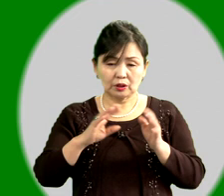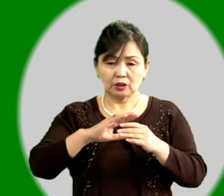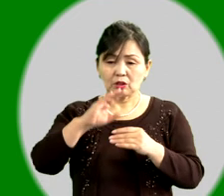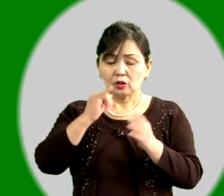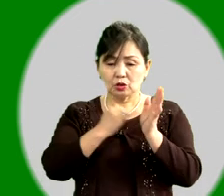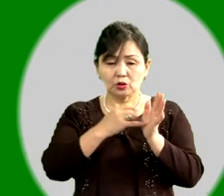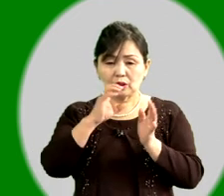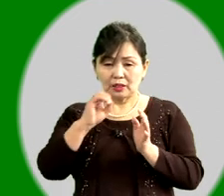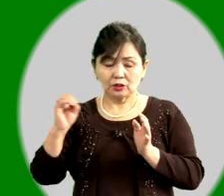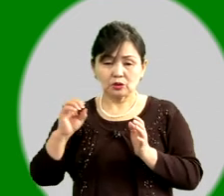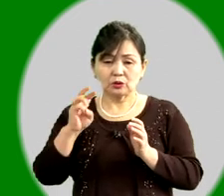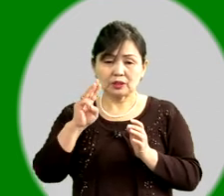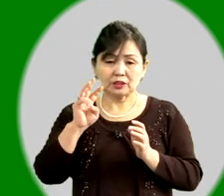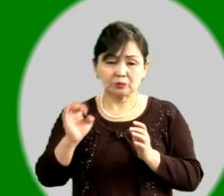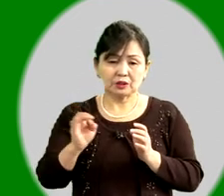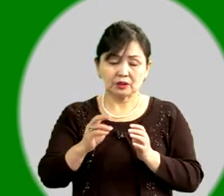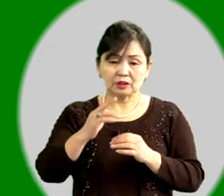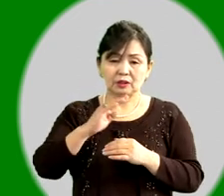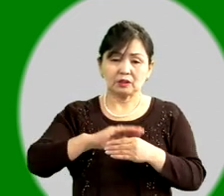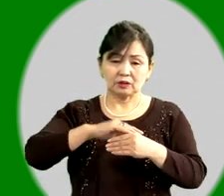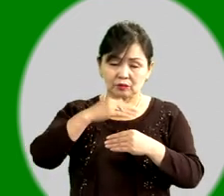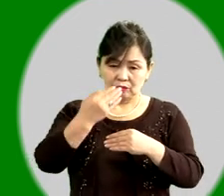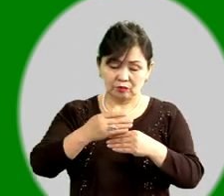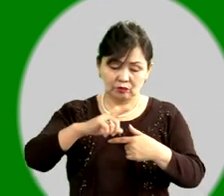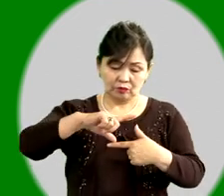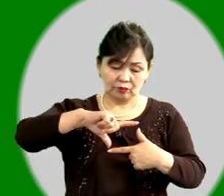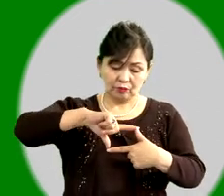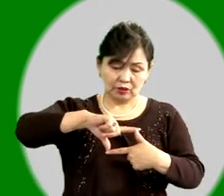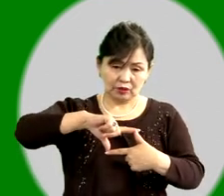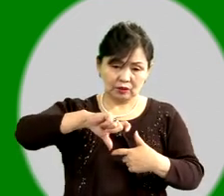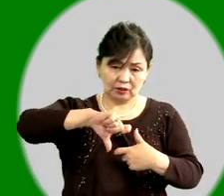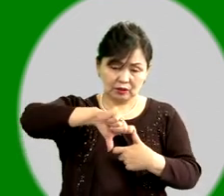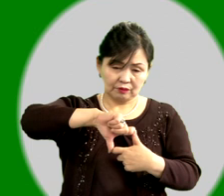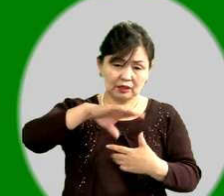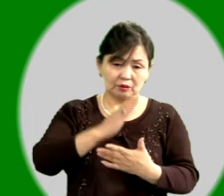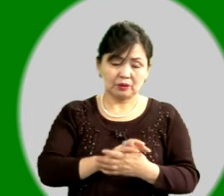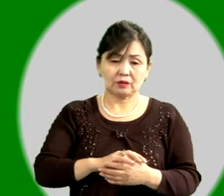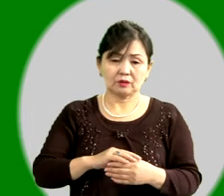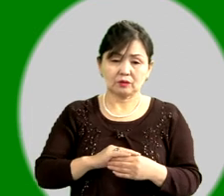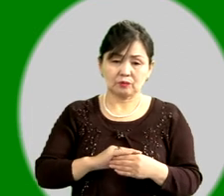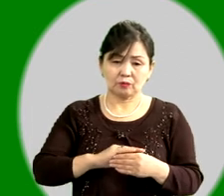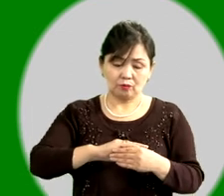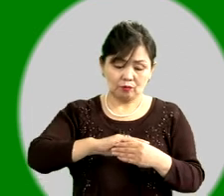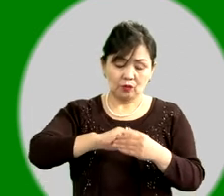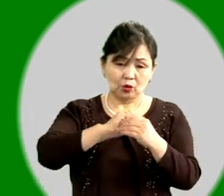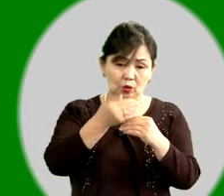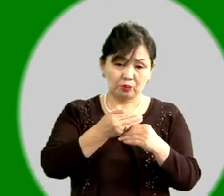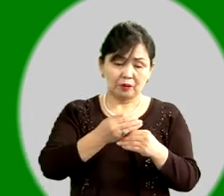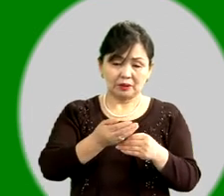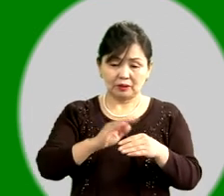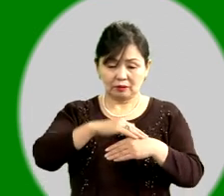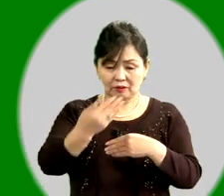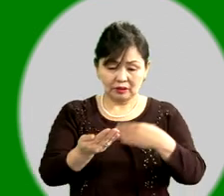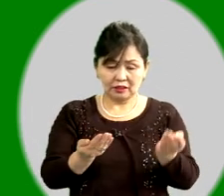квадрат. За багш нь доор нэгэн дэлгэс харуулсан байна. Энэ бол кубын дэлгэсийн бас нэг хэлбэр.